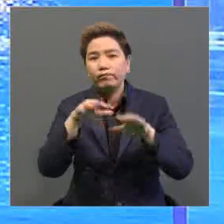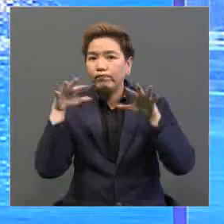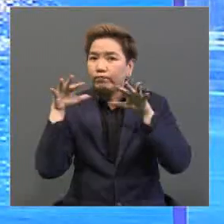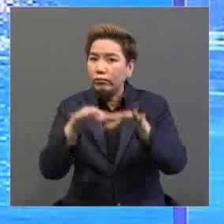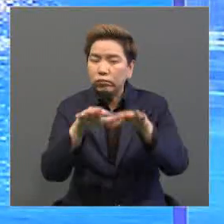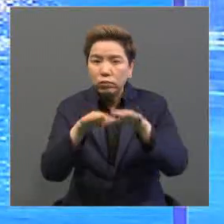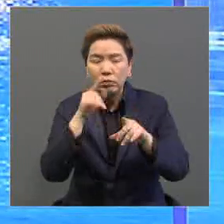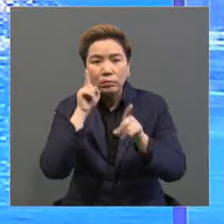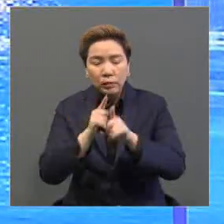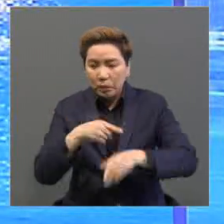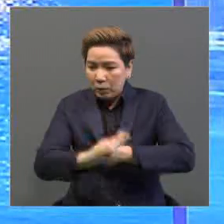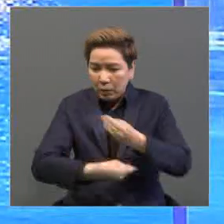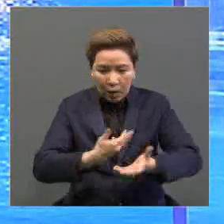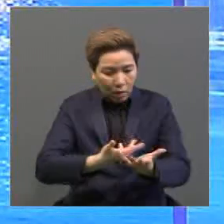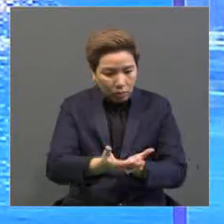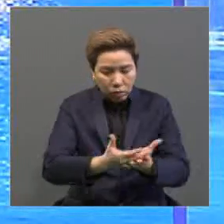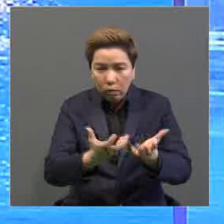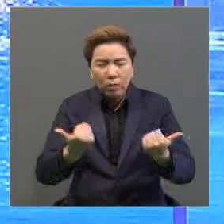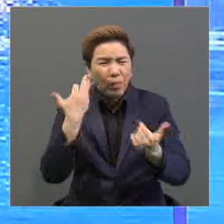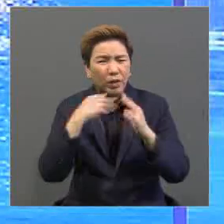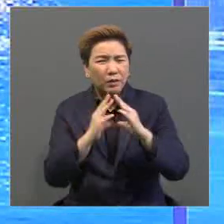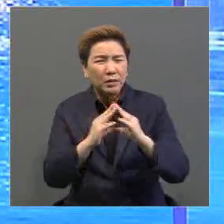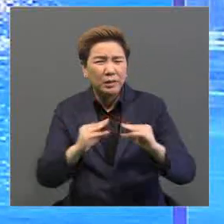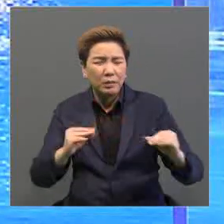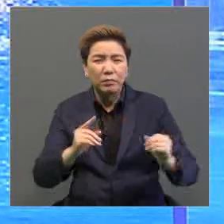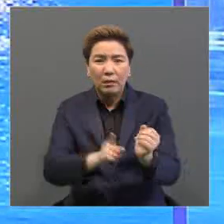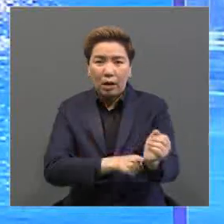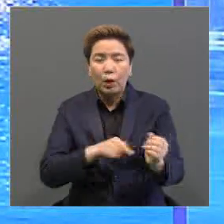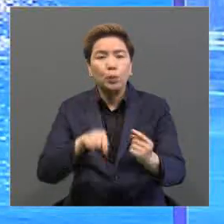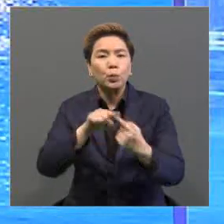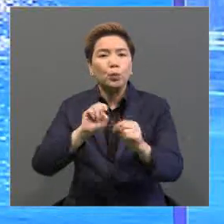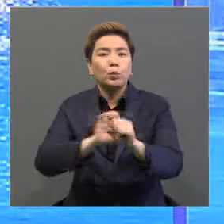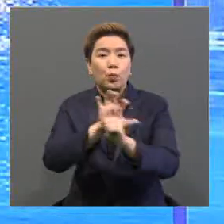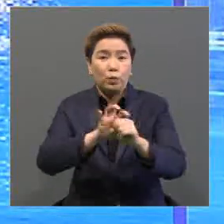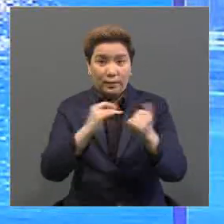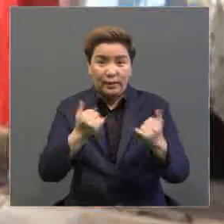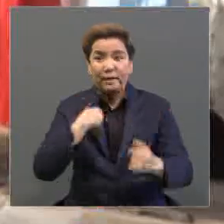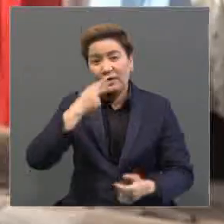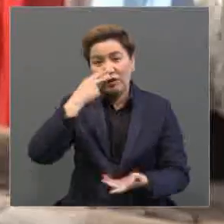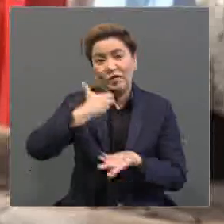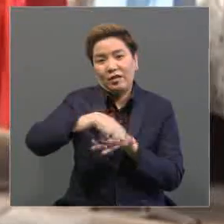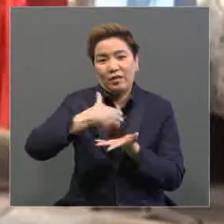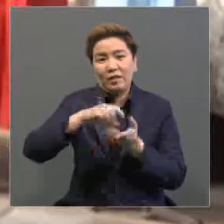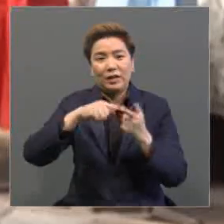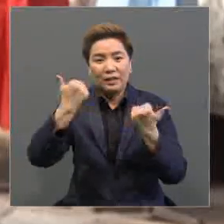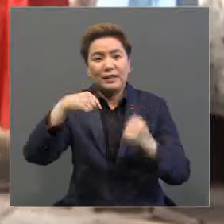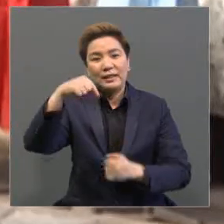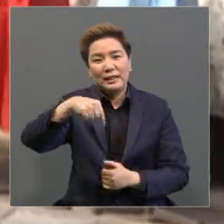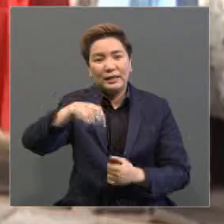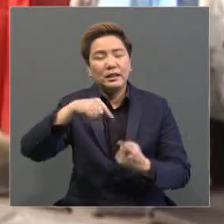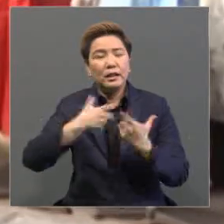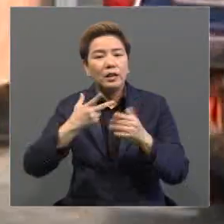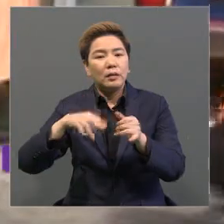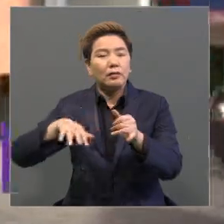นั้นเนี่ยกลับมามีชีวิตชีวาอีกครั้งหลังจากเงียบเหงาไปในช่วงสถานการณ์โควิดนะครับไปดูบรรยากาศกันก่อนเลยแล้วกันนะครับ